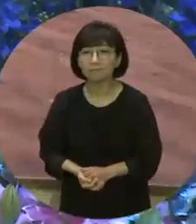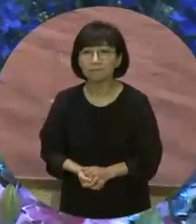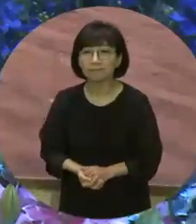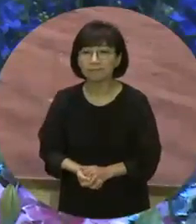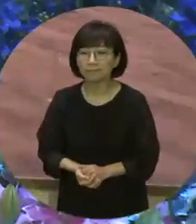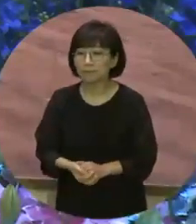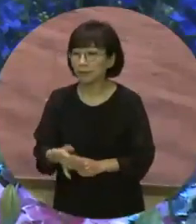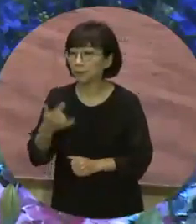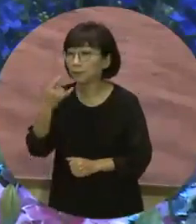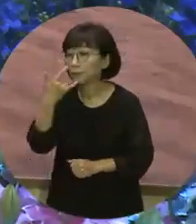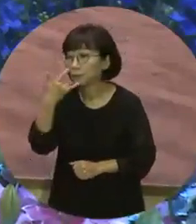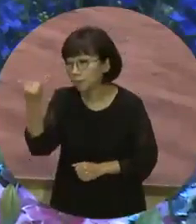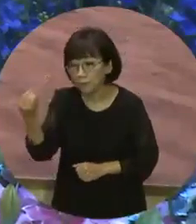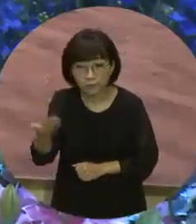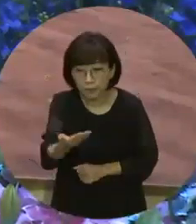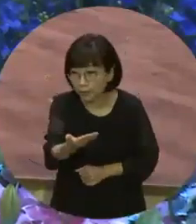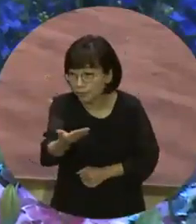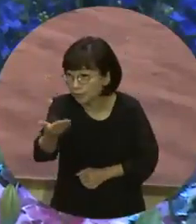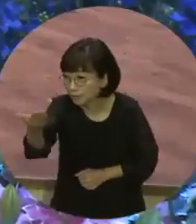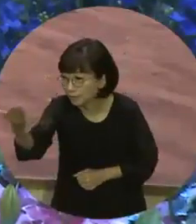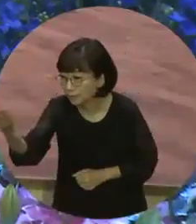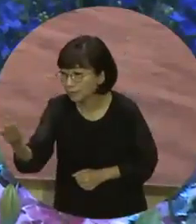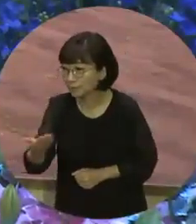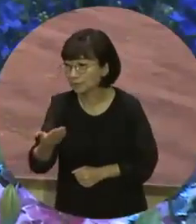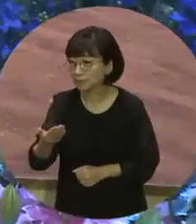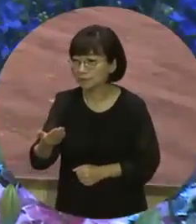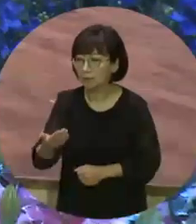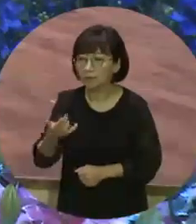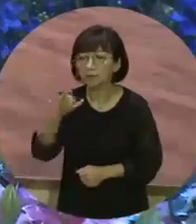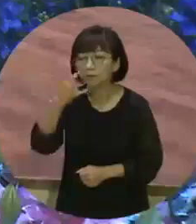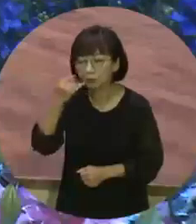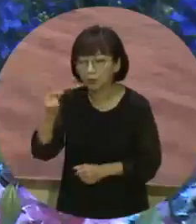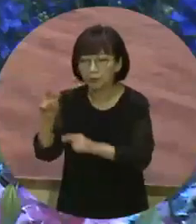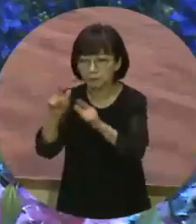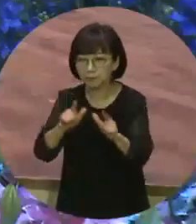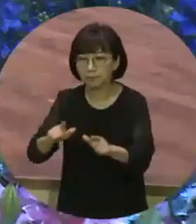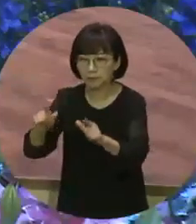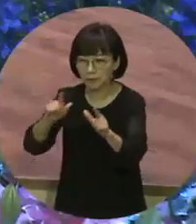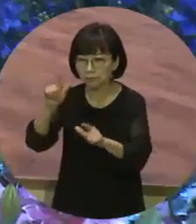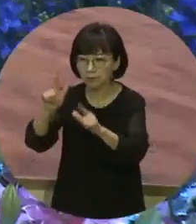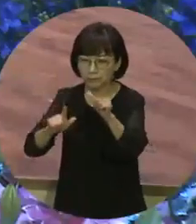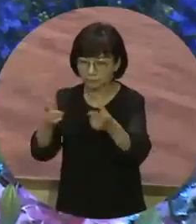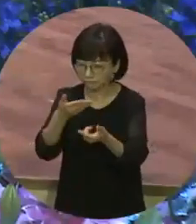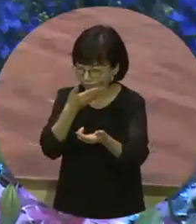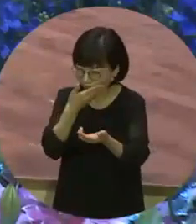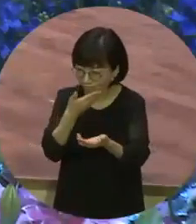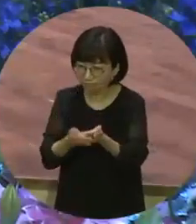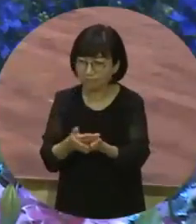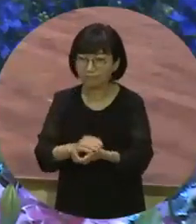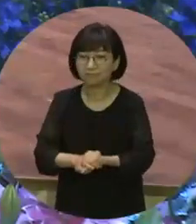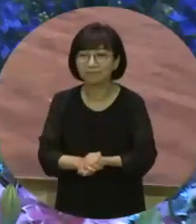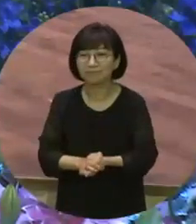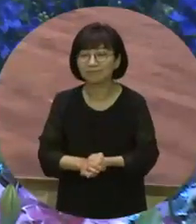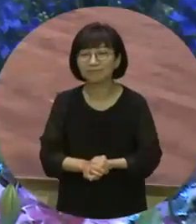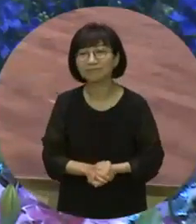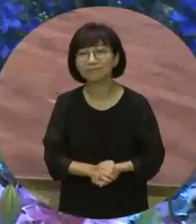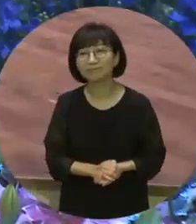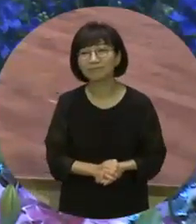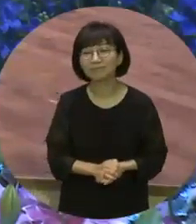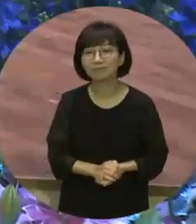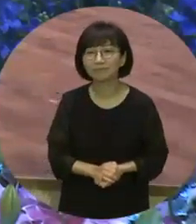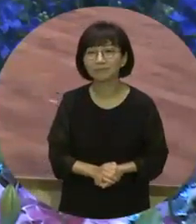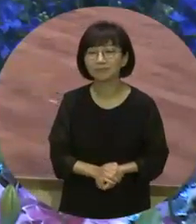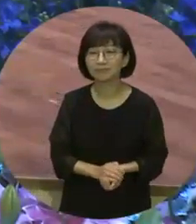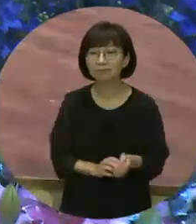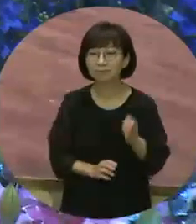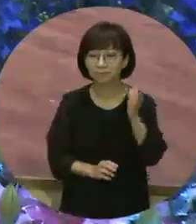부모 여러분들 여러분의 삶이 얼마나 중요한 줄 아시기를 바랍니다. 여러분이 굉장히 중요합니다.